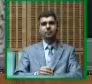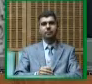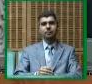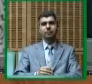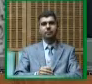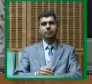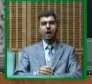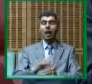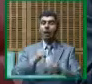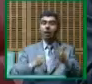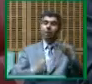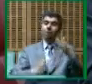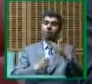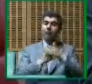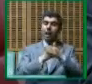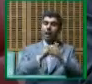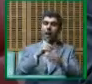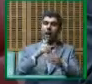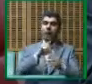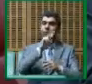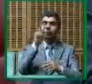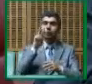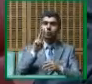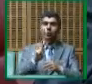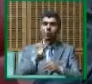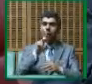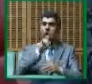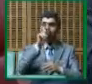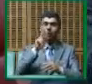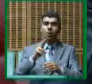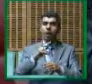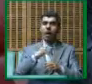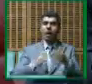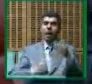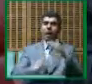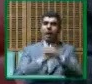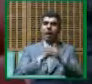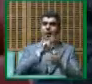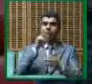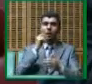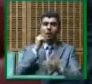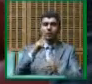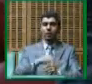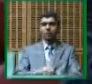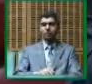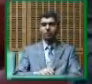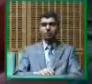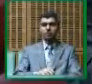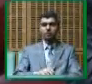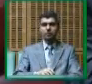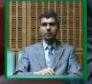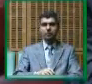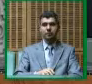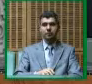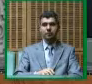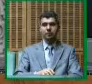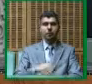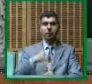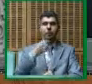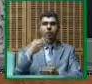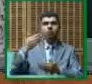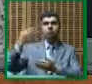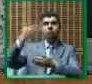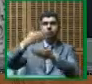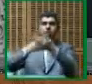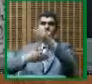وننتقل لآخر سؤال في قطاع الصناعة والتجارة والاستثمار، وهو حول نتائج اتفاقيات التبادل